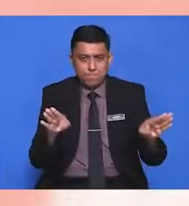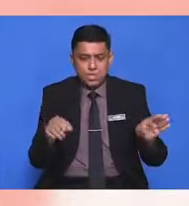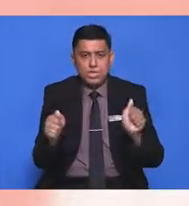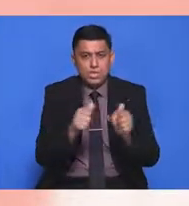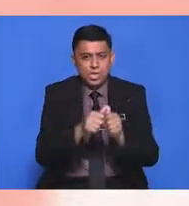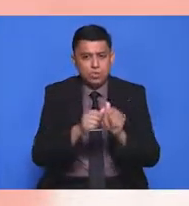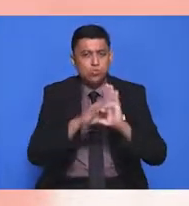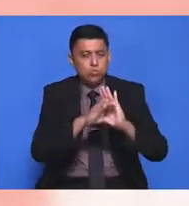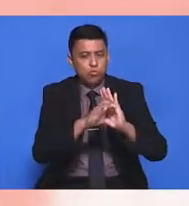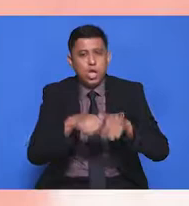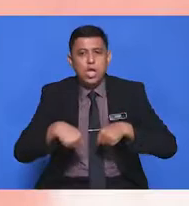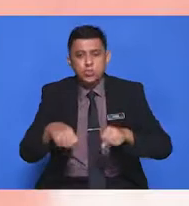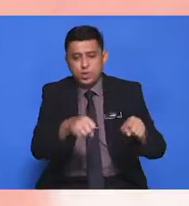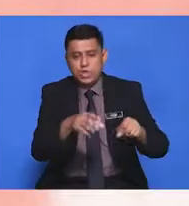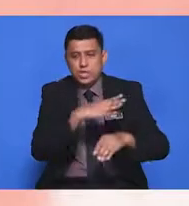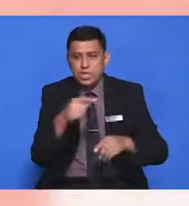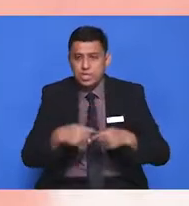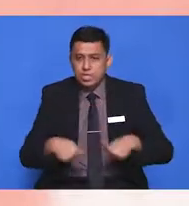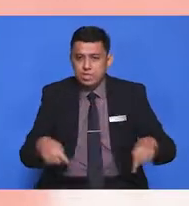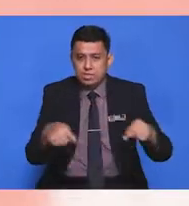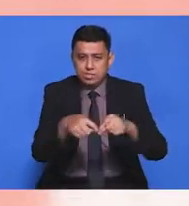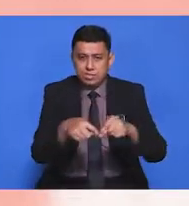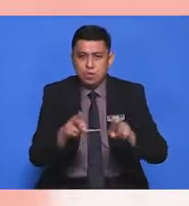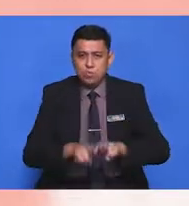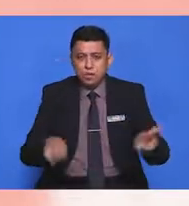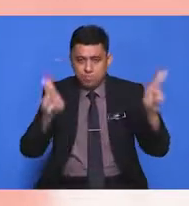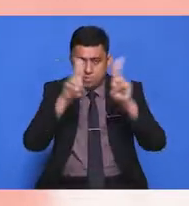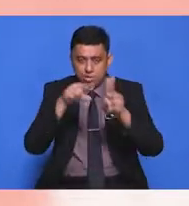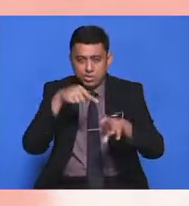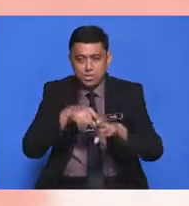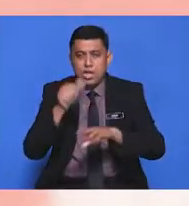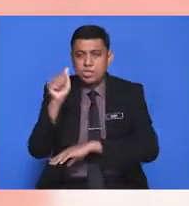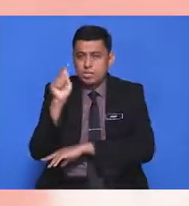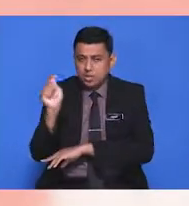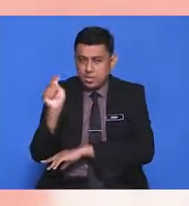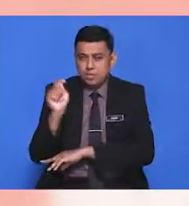contoh sungai dan tasik utama di Asia Tenggara.